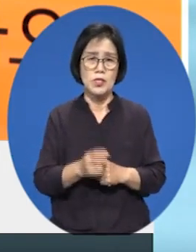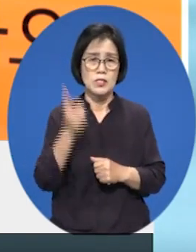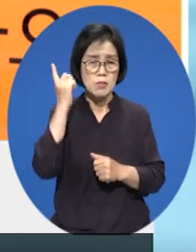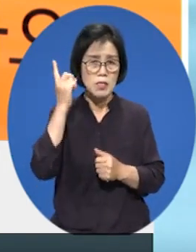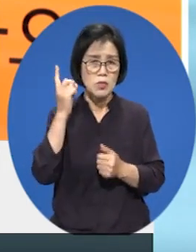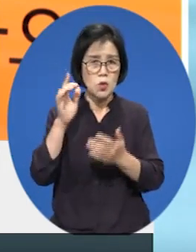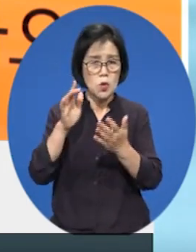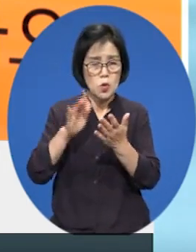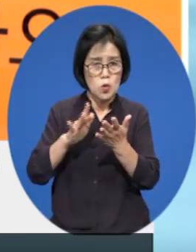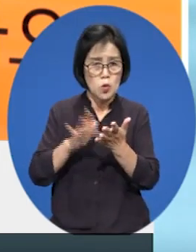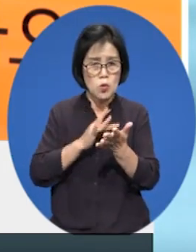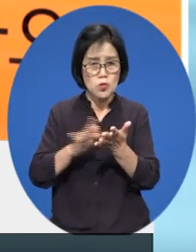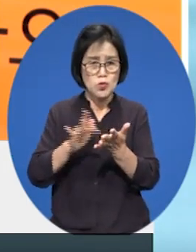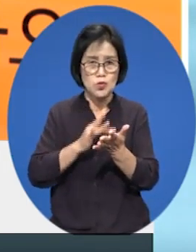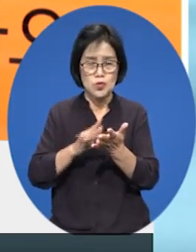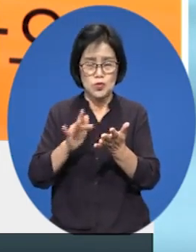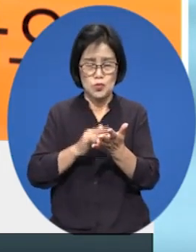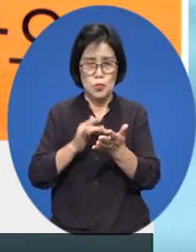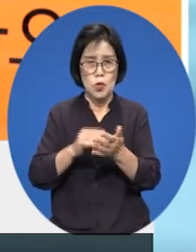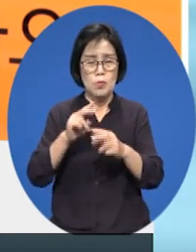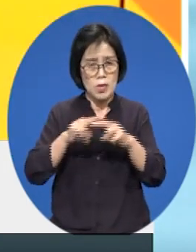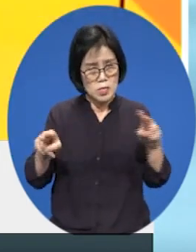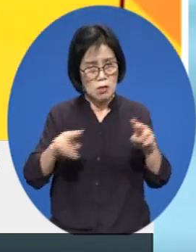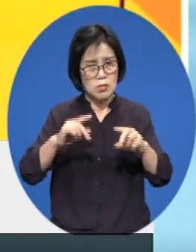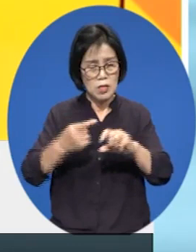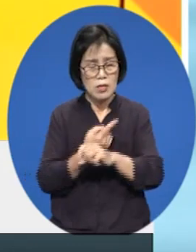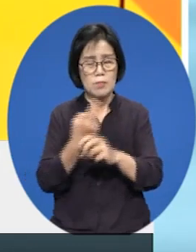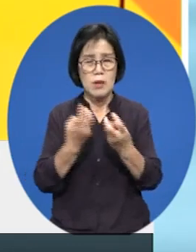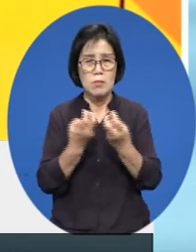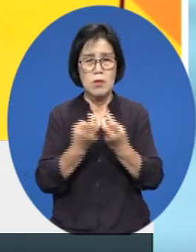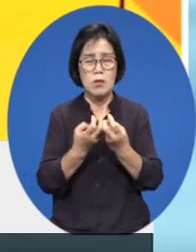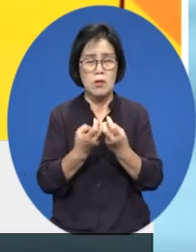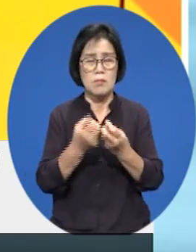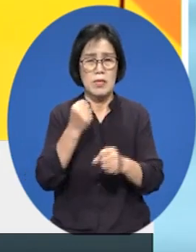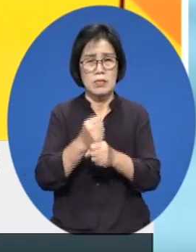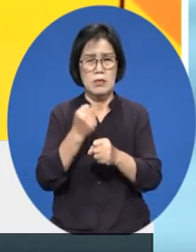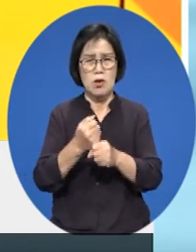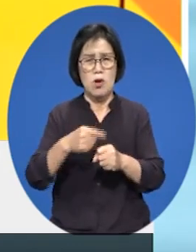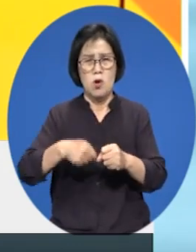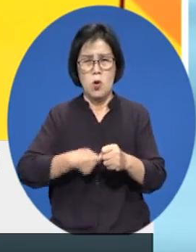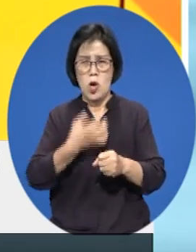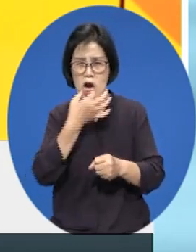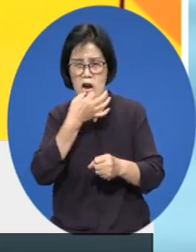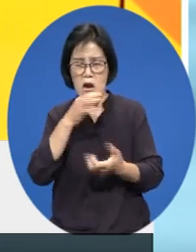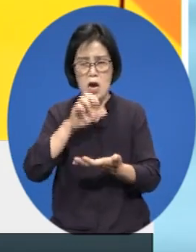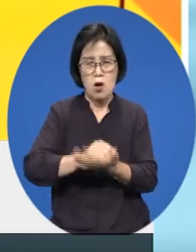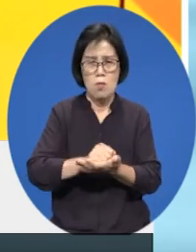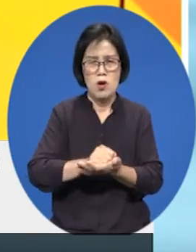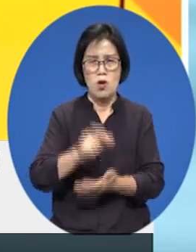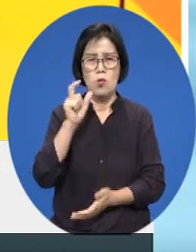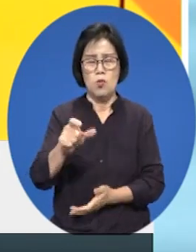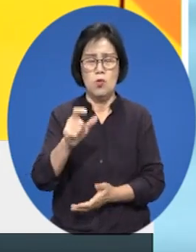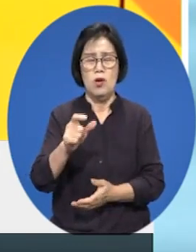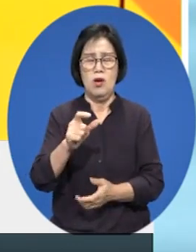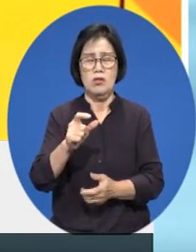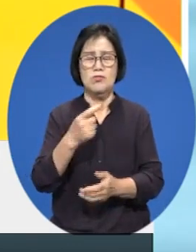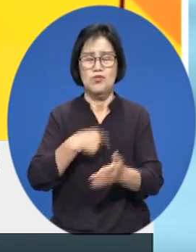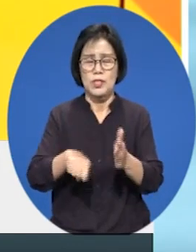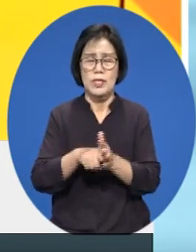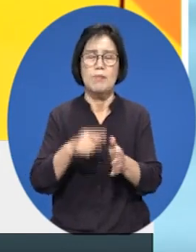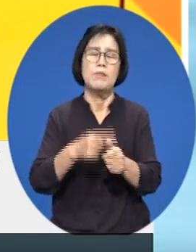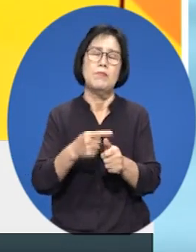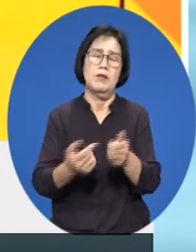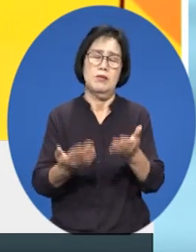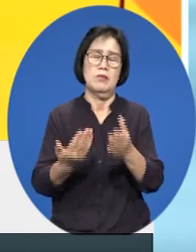폐지하고 팁을 어갔다 키우는 정책들이 사실은 독점을 왔다갔다 공부하기 위한 수단 이란 어떤 비판 여론이 충분히 노예